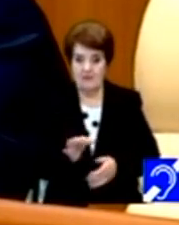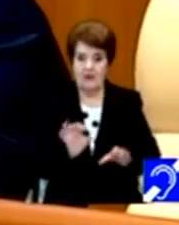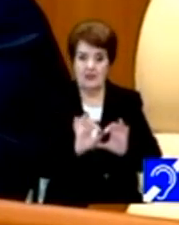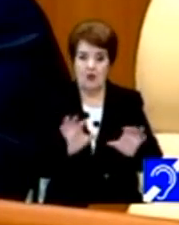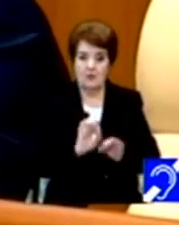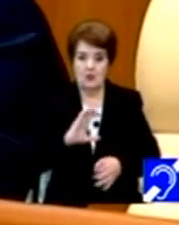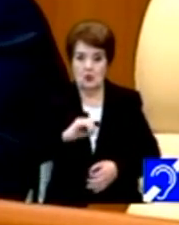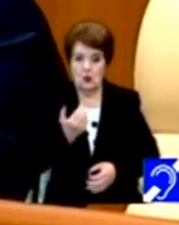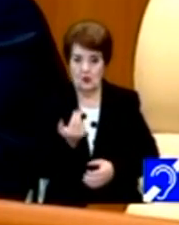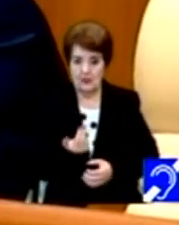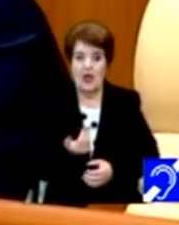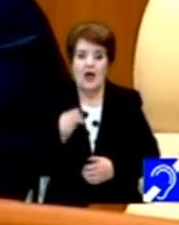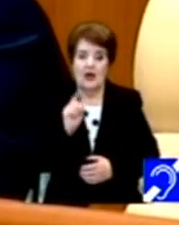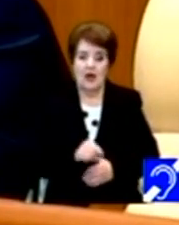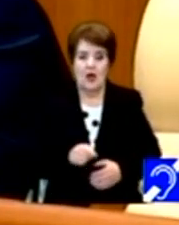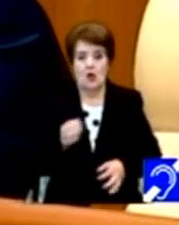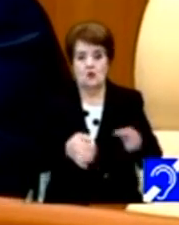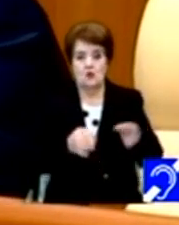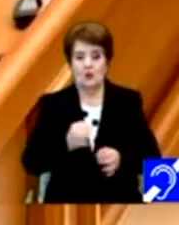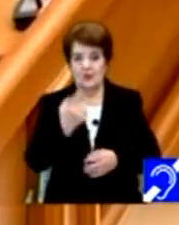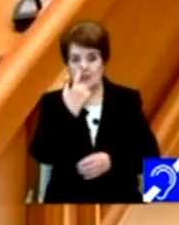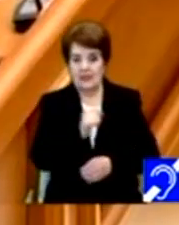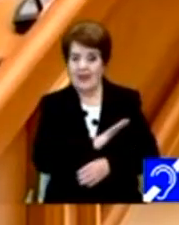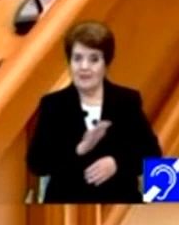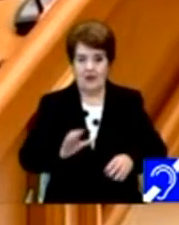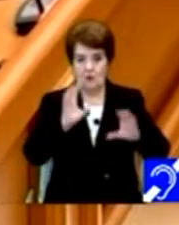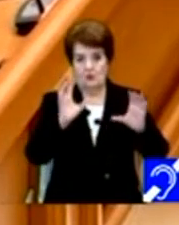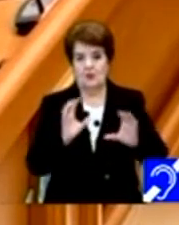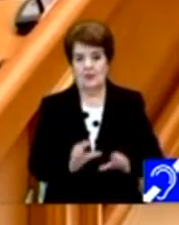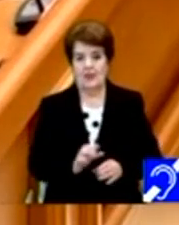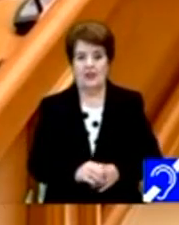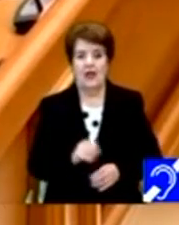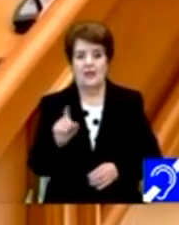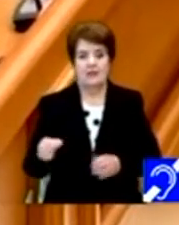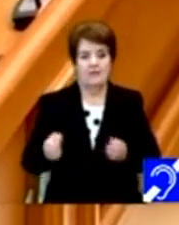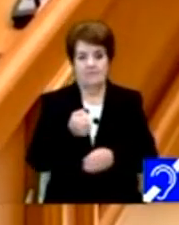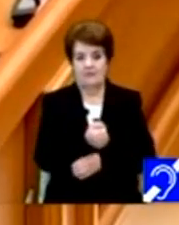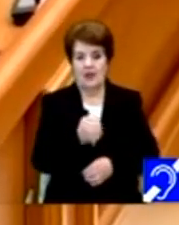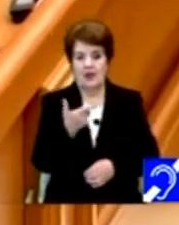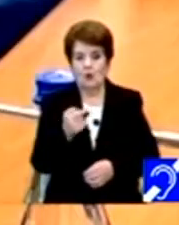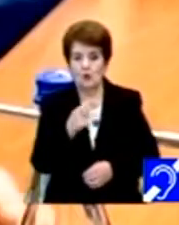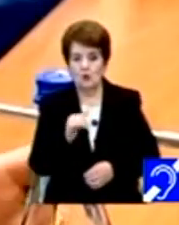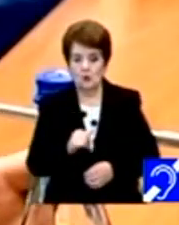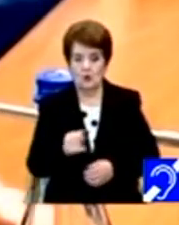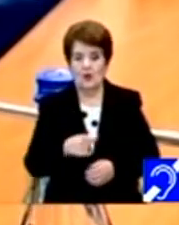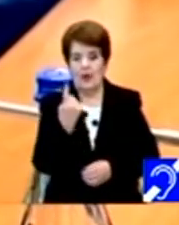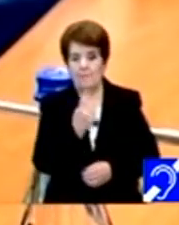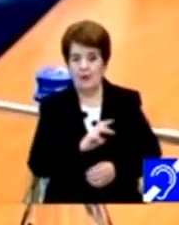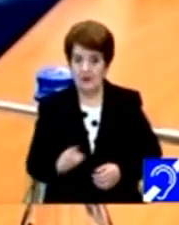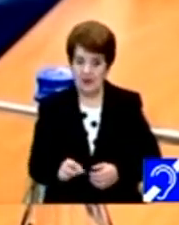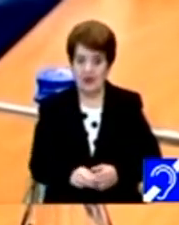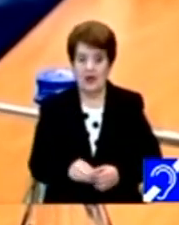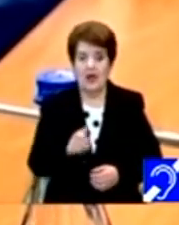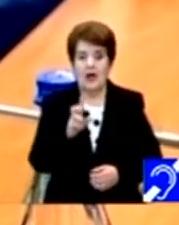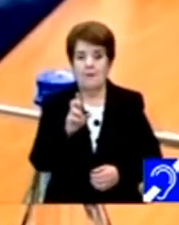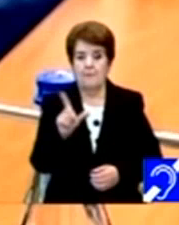argumentele socialiștilor pentru ca judecătorii să declare neconstituțional decretul de desemnare a lui Igor Grosu la funcția de premier. Vlad